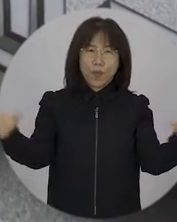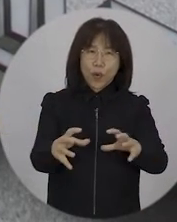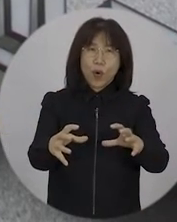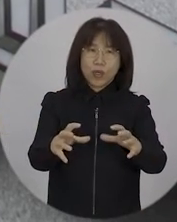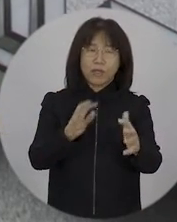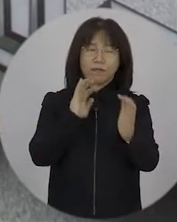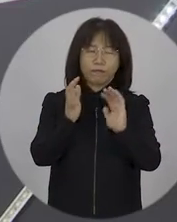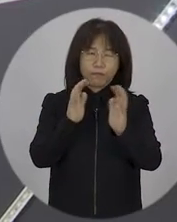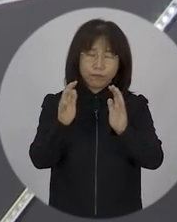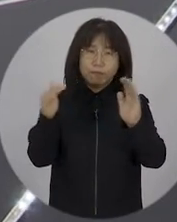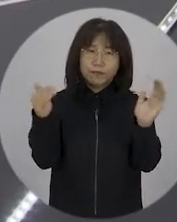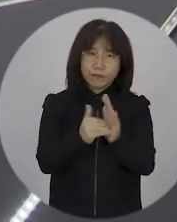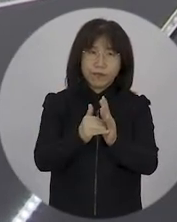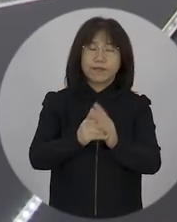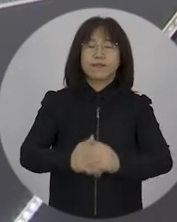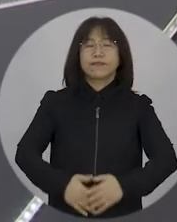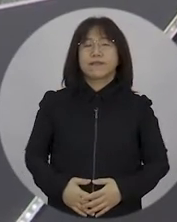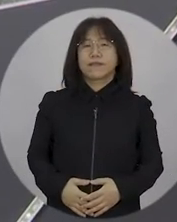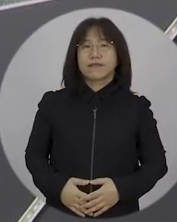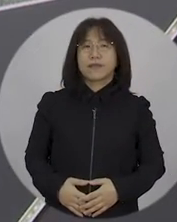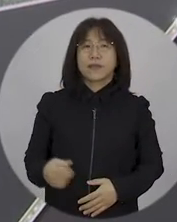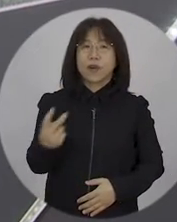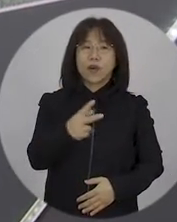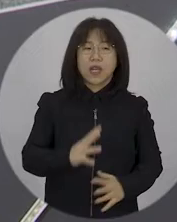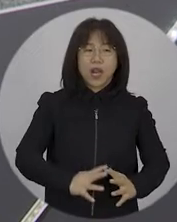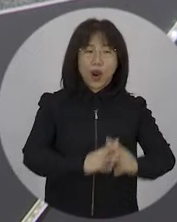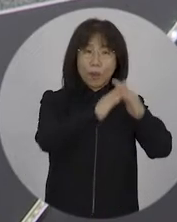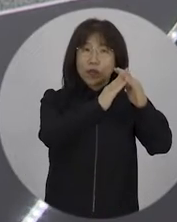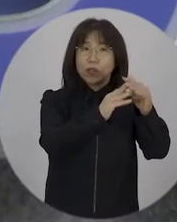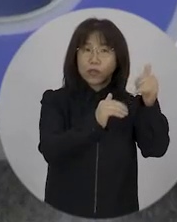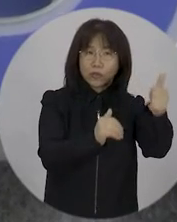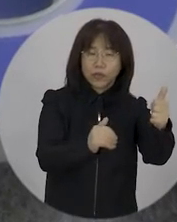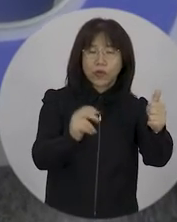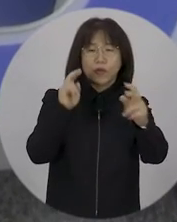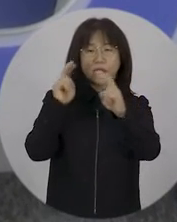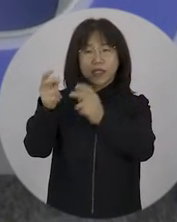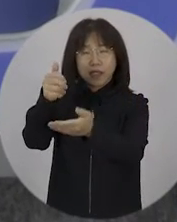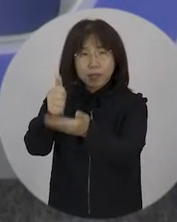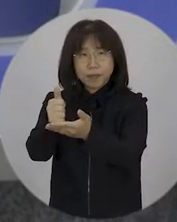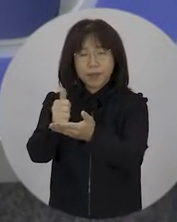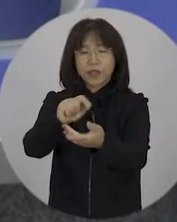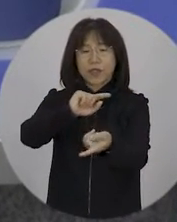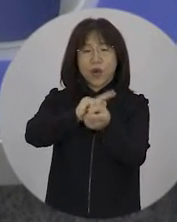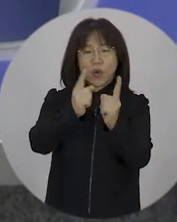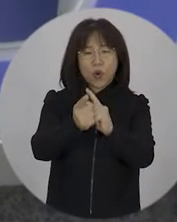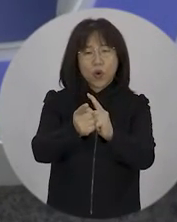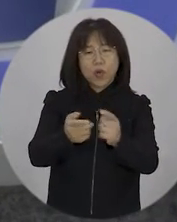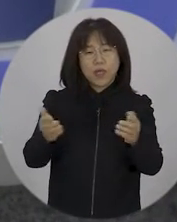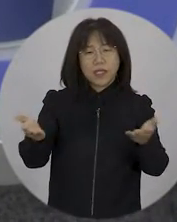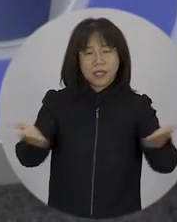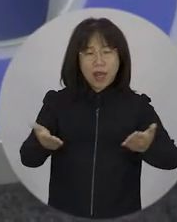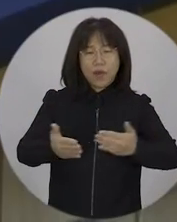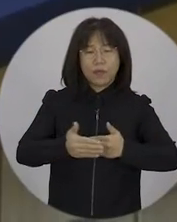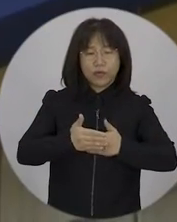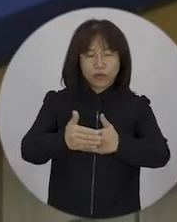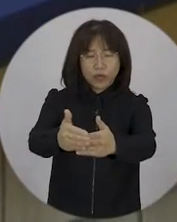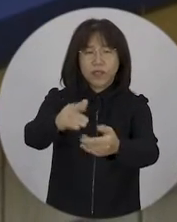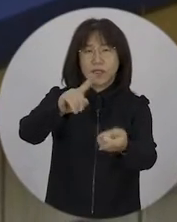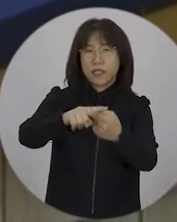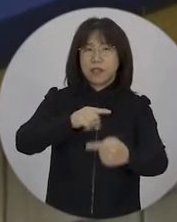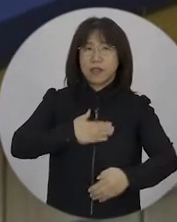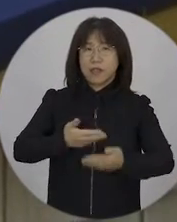개선 주민 협의회를 구성해 진행했습니다 또한 건물주와 입주 업체들에게 사업 추진 절차와 지원사항 등을